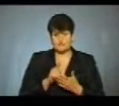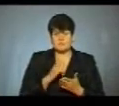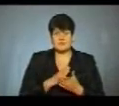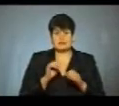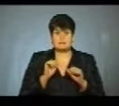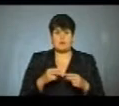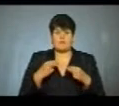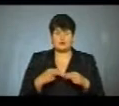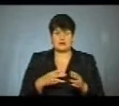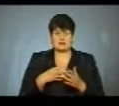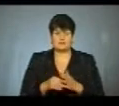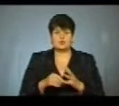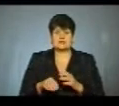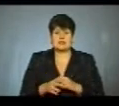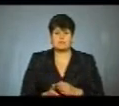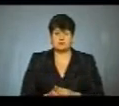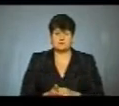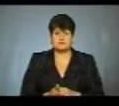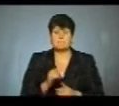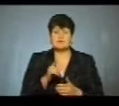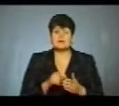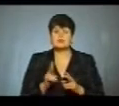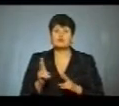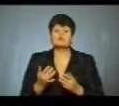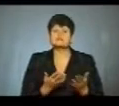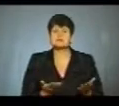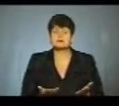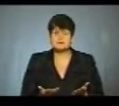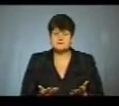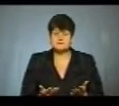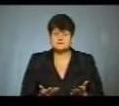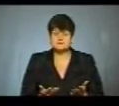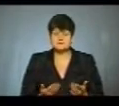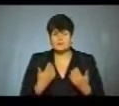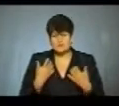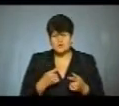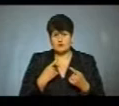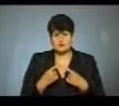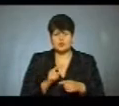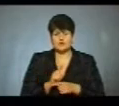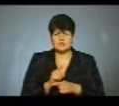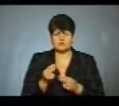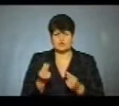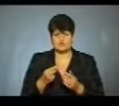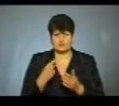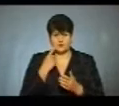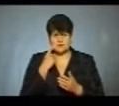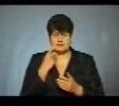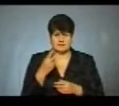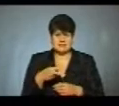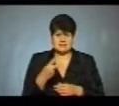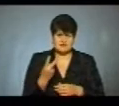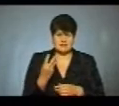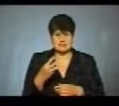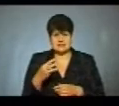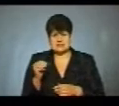право продати свою землю. Питання, кому і за скільки? Ми вже говорили про нормативну грошову оцінку. 22,